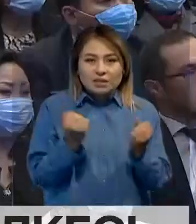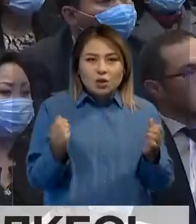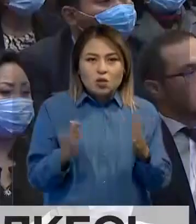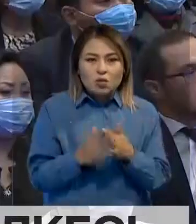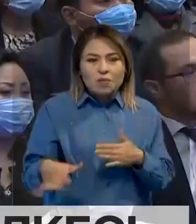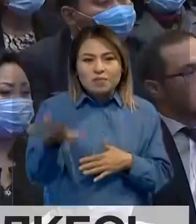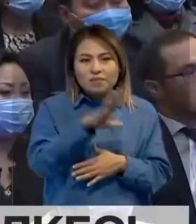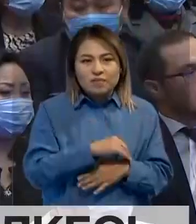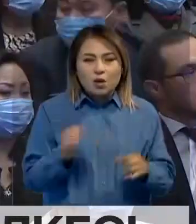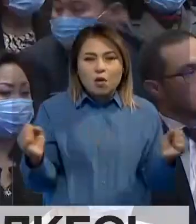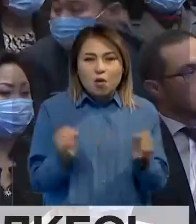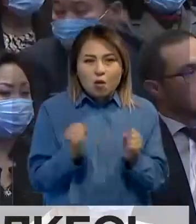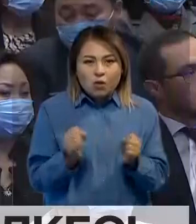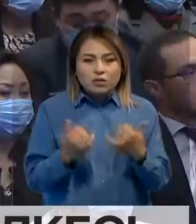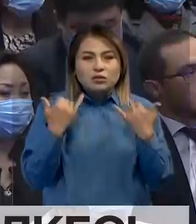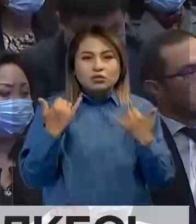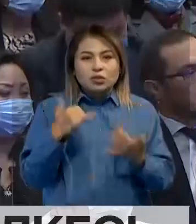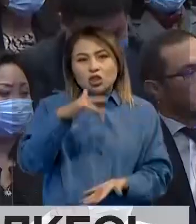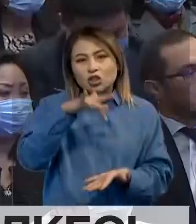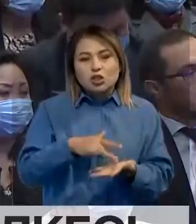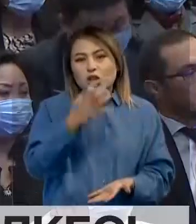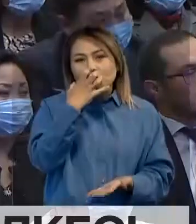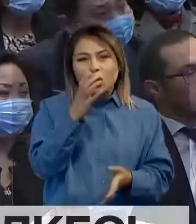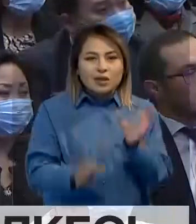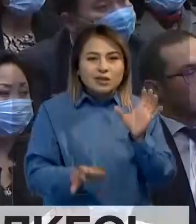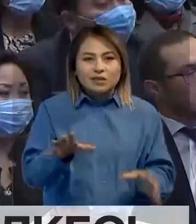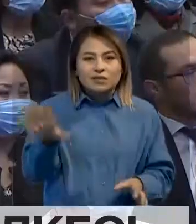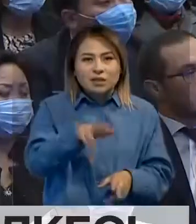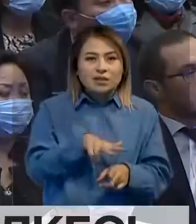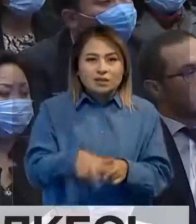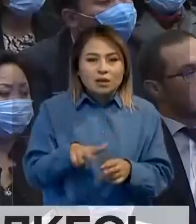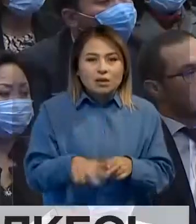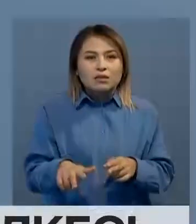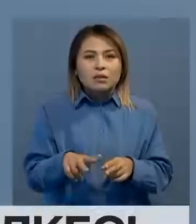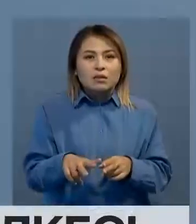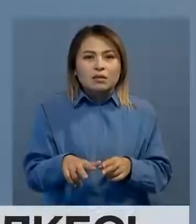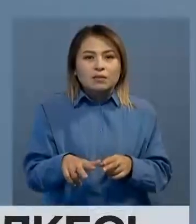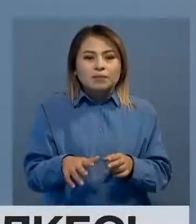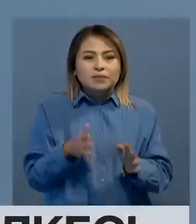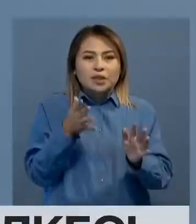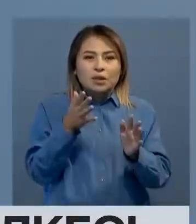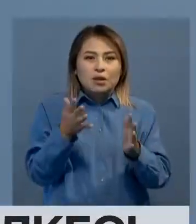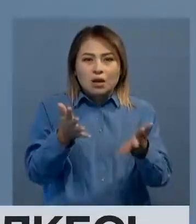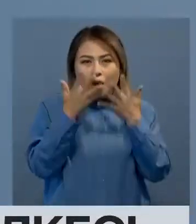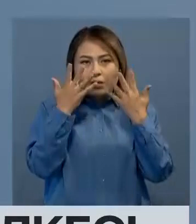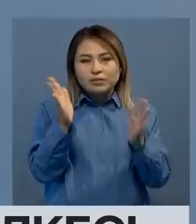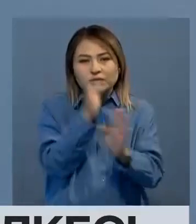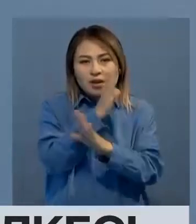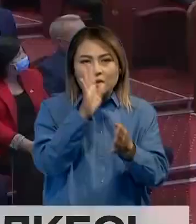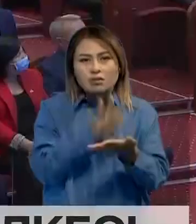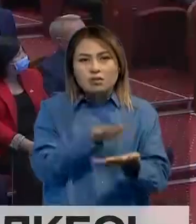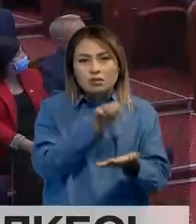жылынбайды. Қаладағы жылу электр орталығынан шығатын зиянды қалдықтар ауаны шектен тыс ластап